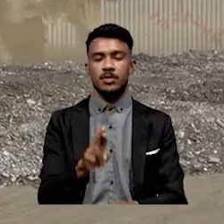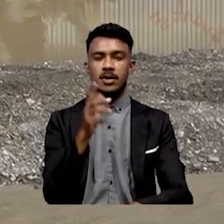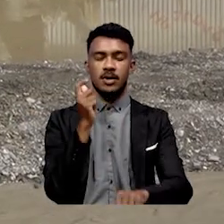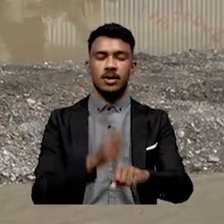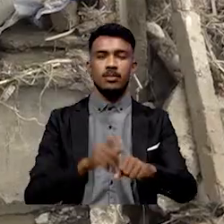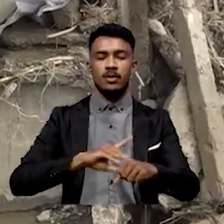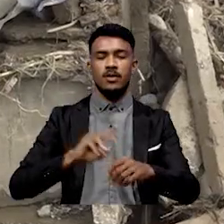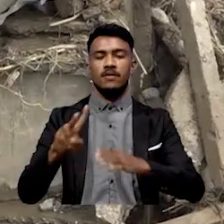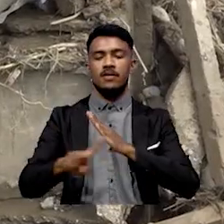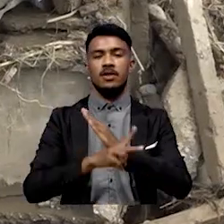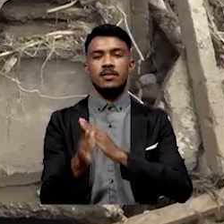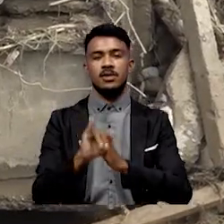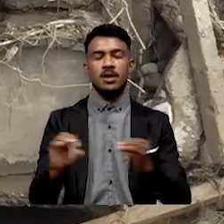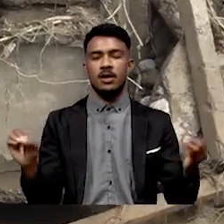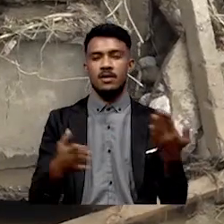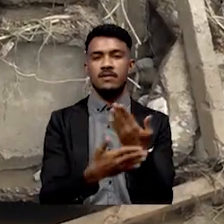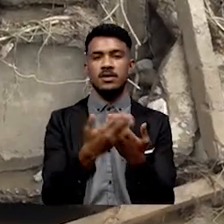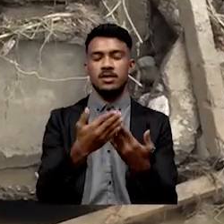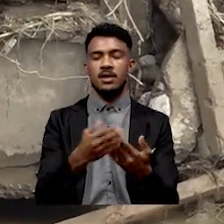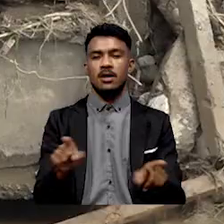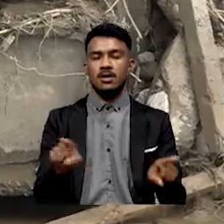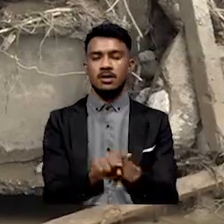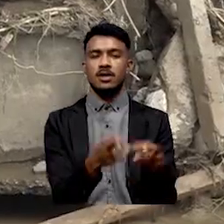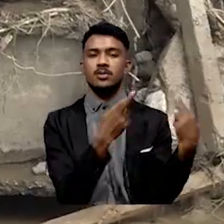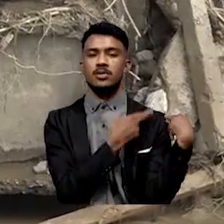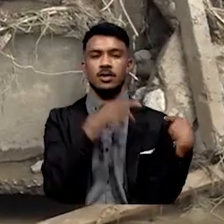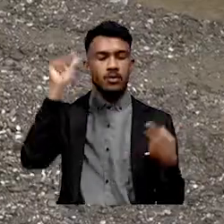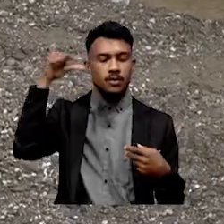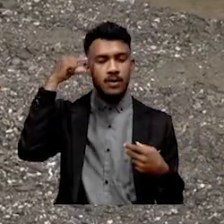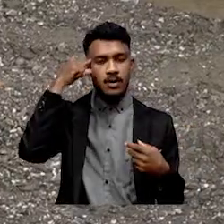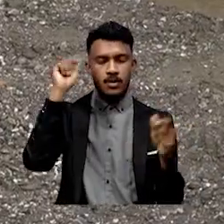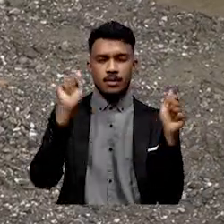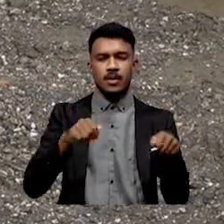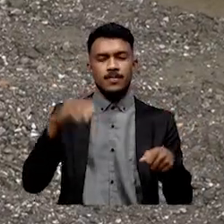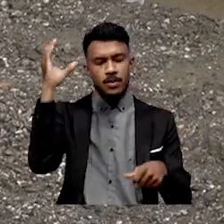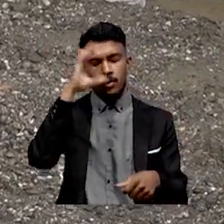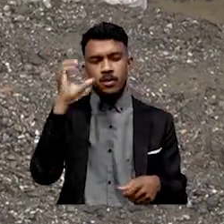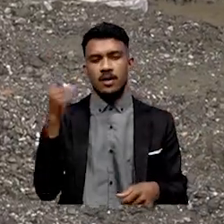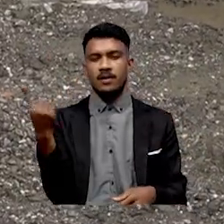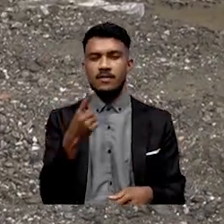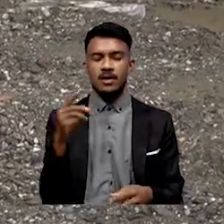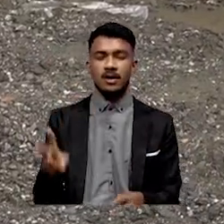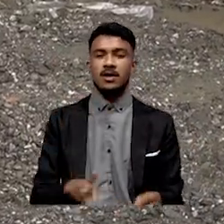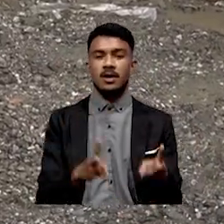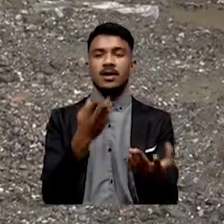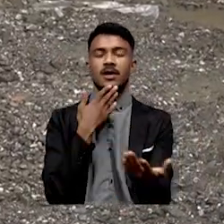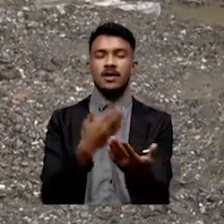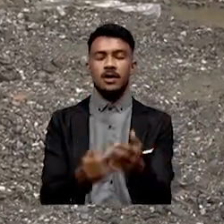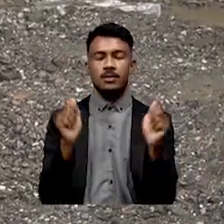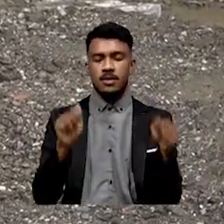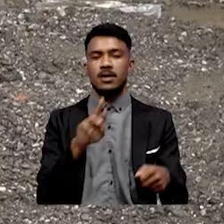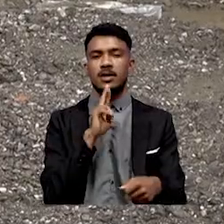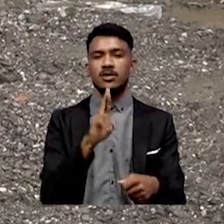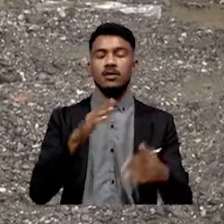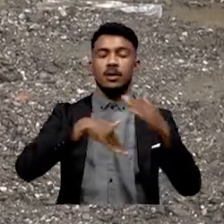sira la fasil, maski nune responsabilidad di governo mak atu buka na fatin dalan dia kruma, ho di resolve